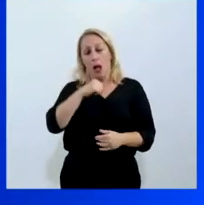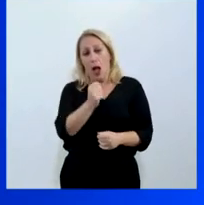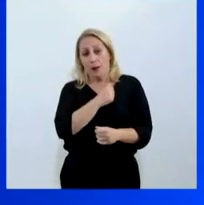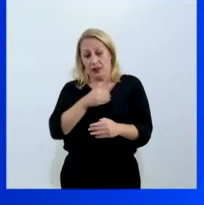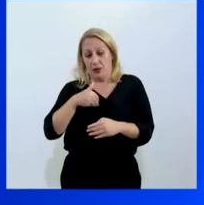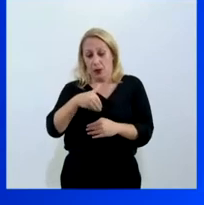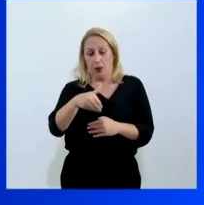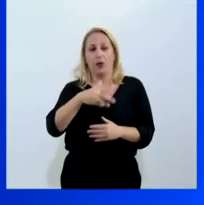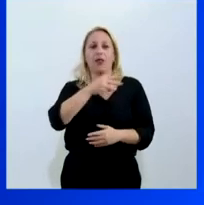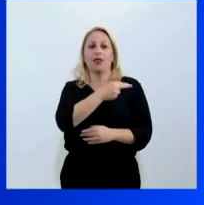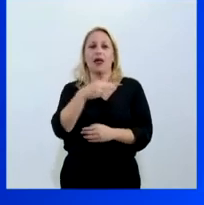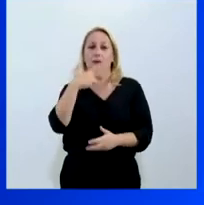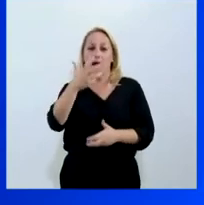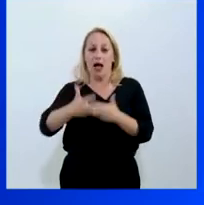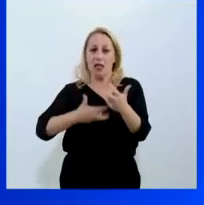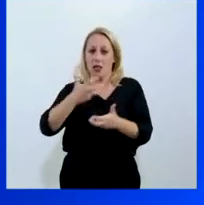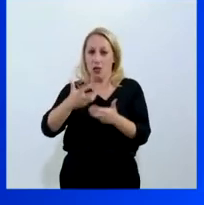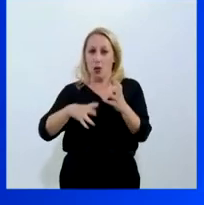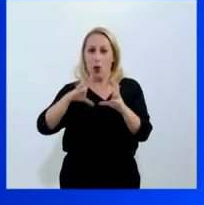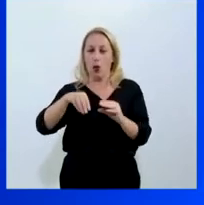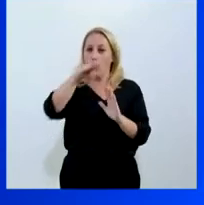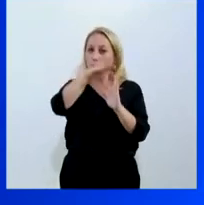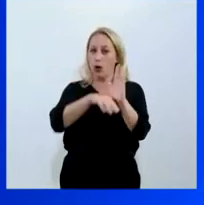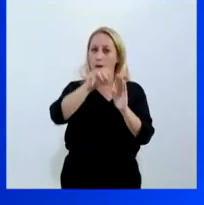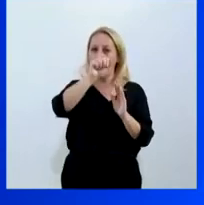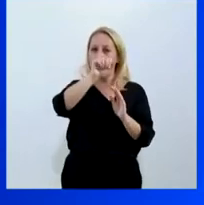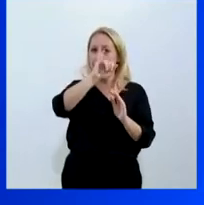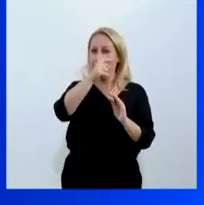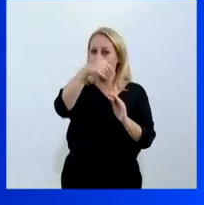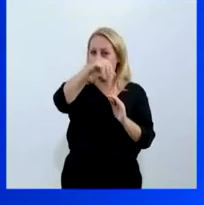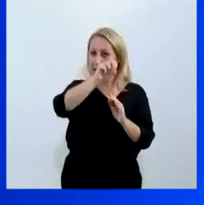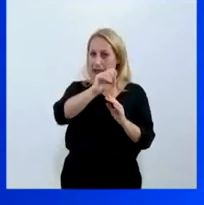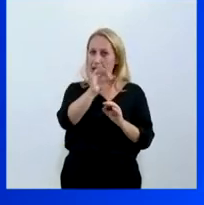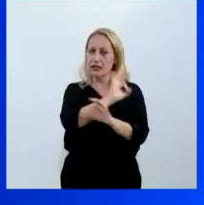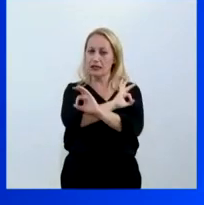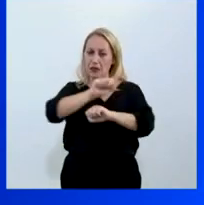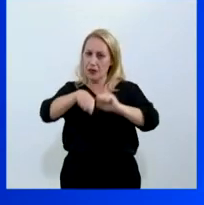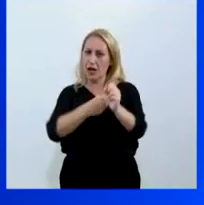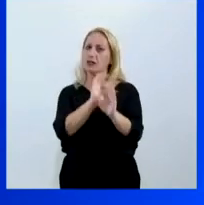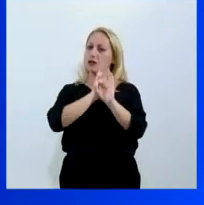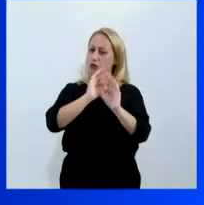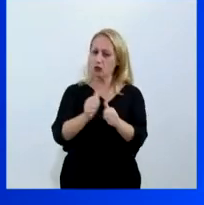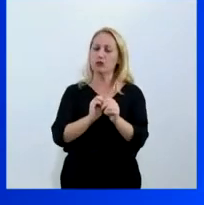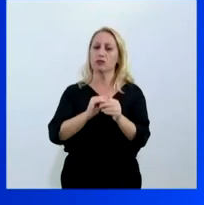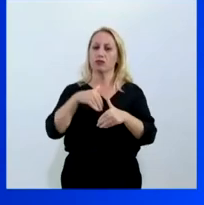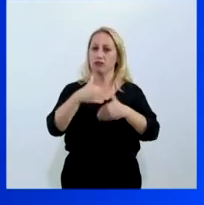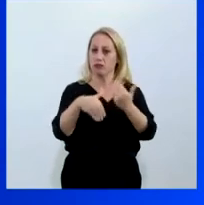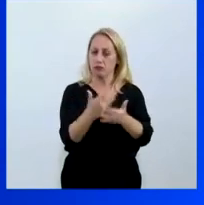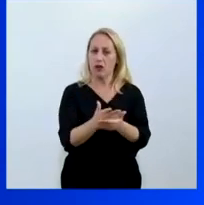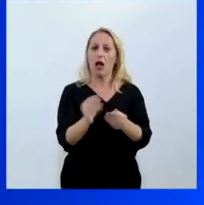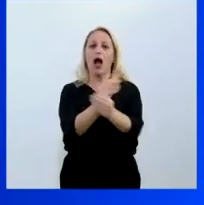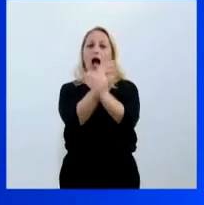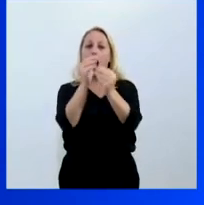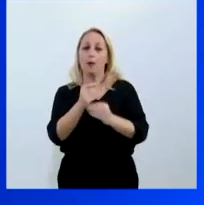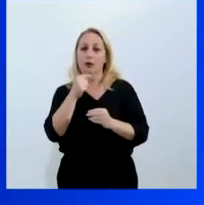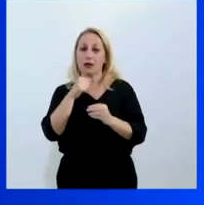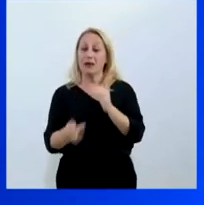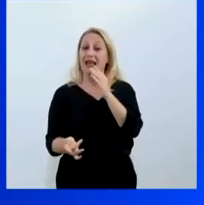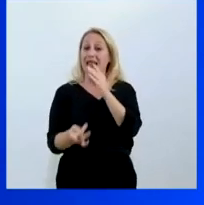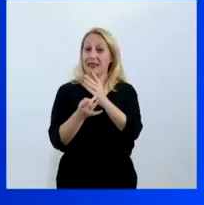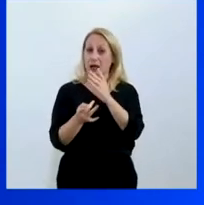από τις δράσεις του Αιγής θα έχουν ήδη δρομολογηθεί και θα είμαστε εκ των πραγμάτων